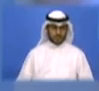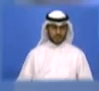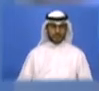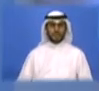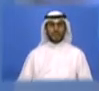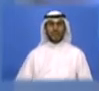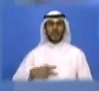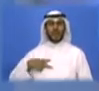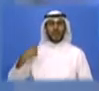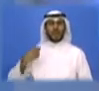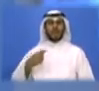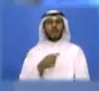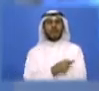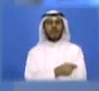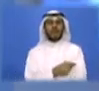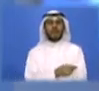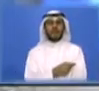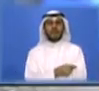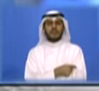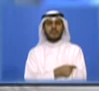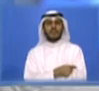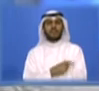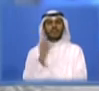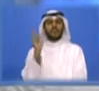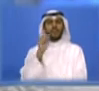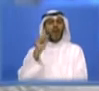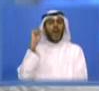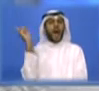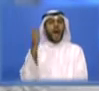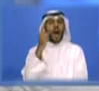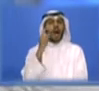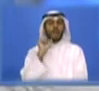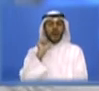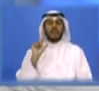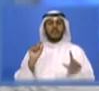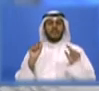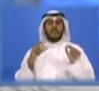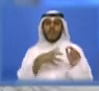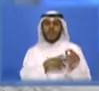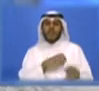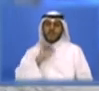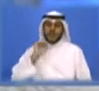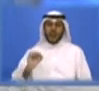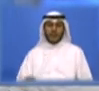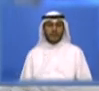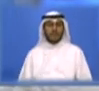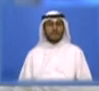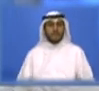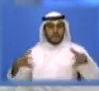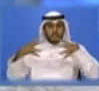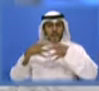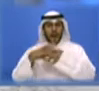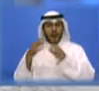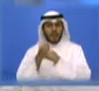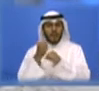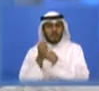أطلقت وزارة الصحة بمناسبة الشهر العالمي لسرطان الثدي حملة توعوية تتضمن العديد من الأنشطة